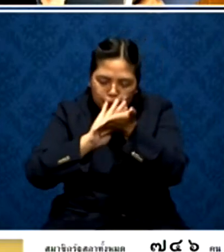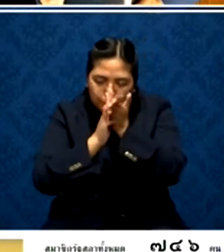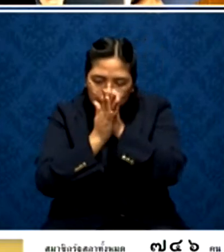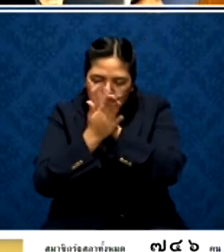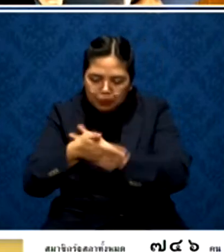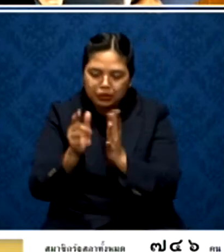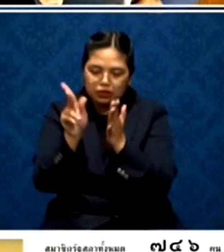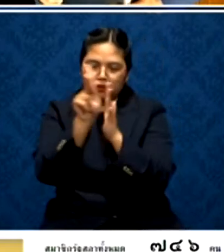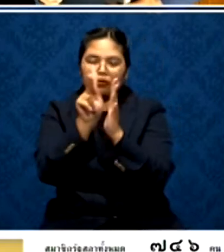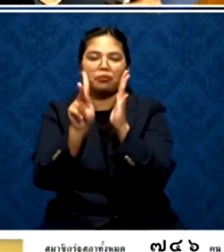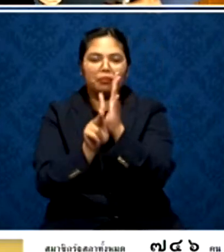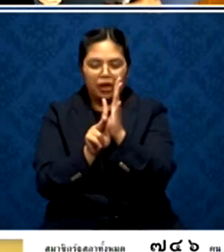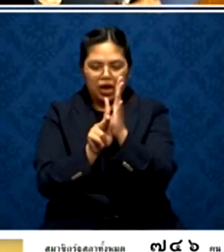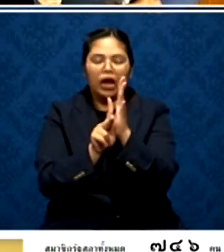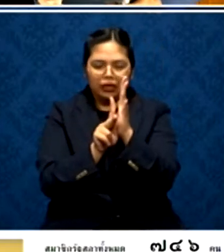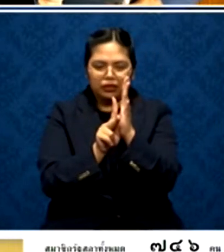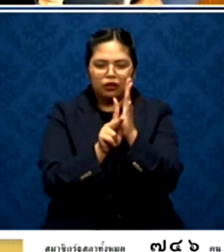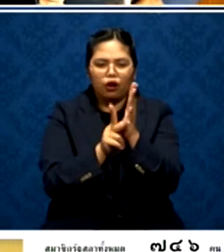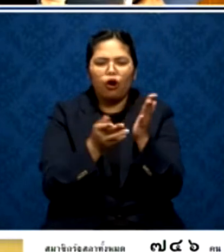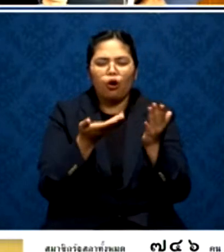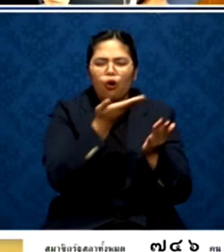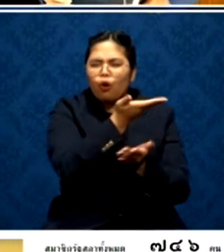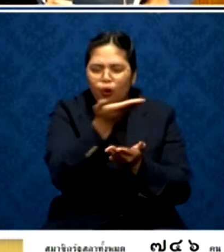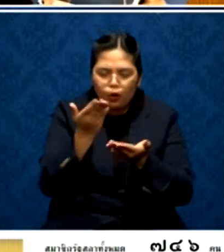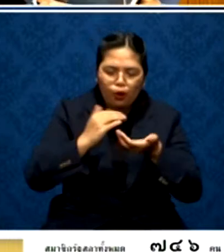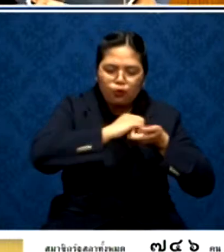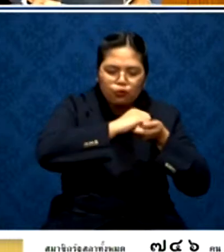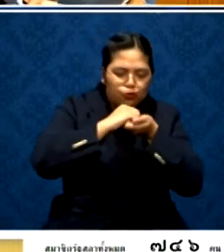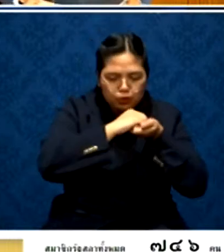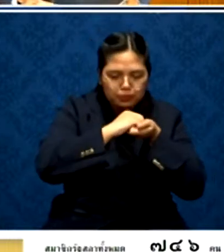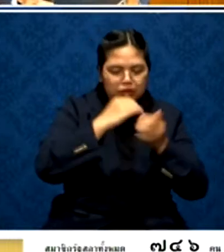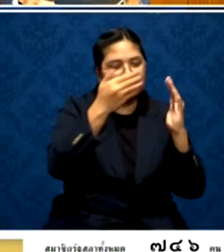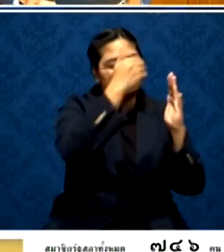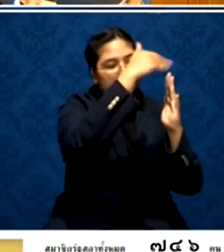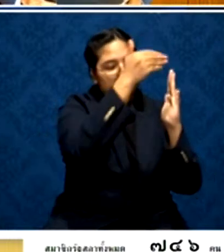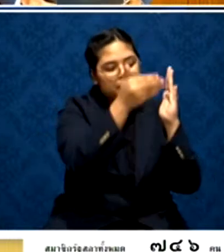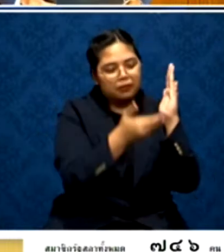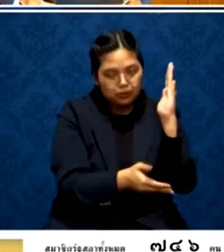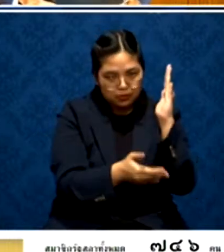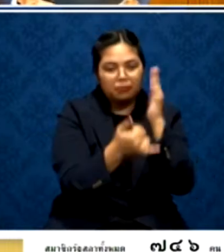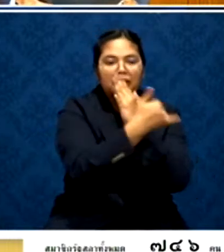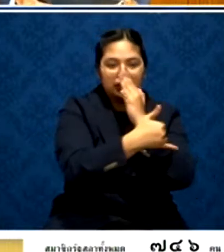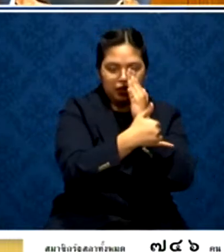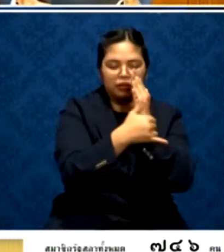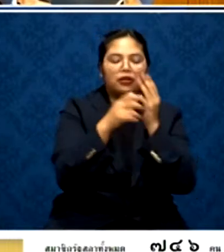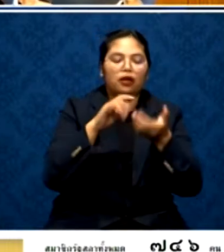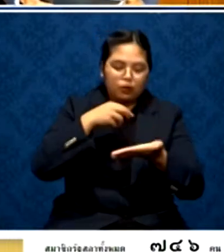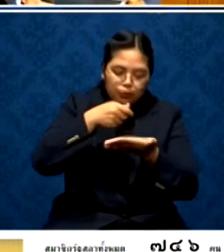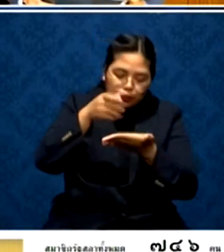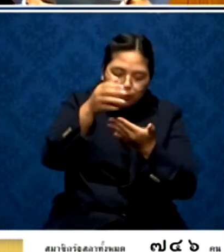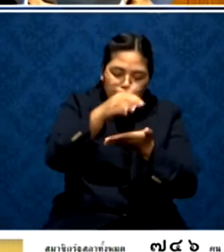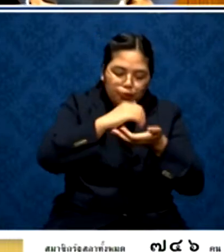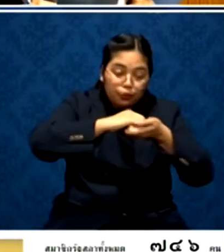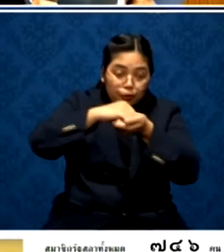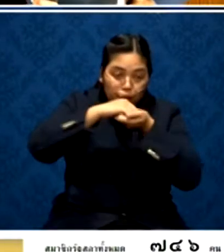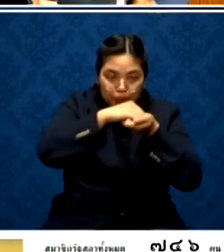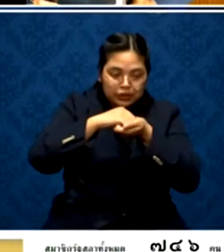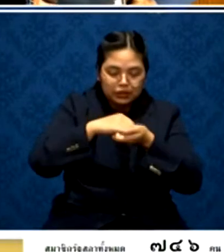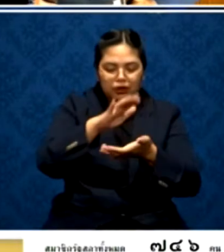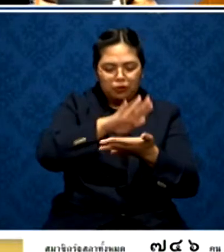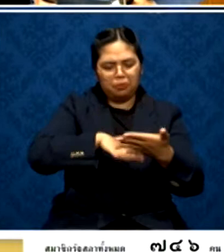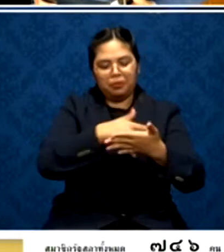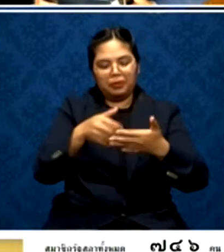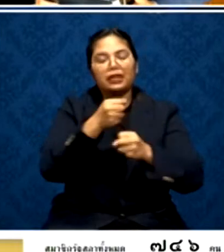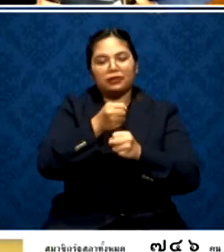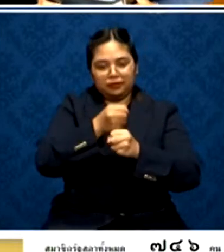มือระหว่างประเทศเพื่อนบ้านในการแก้ไขปัญหาดังกล่าวคุณภาพชีวิตอันดับ3คือการสร้างและพัฒนาระบ